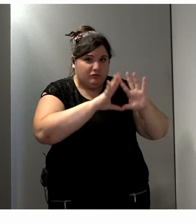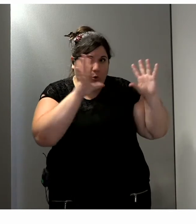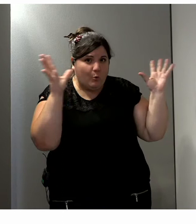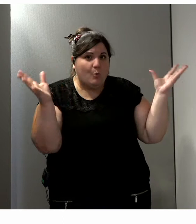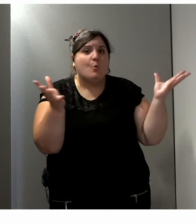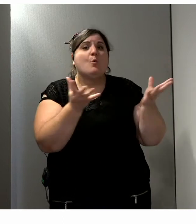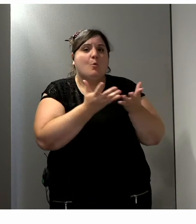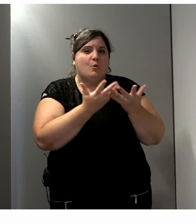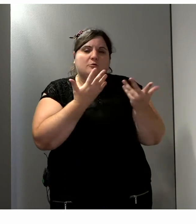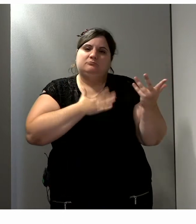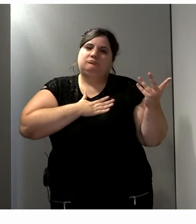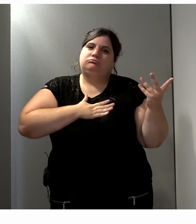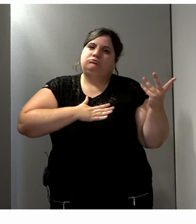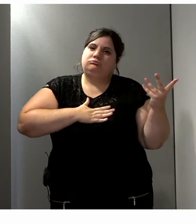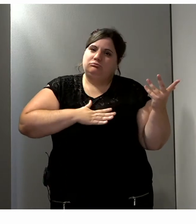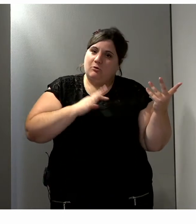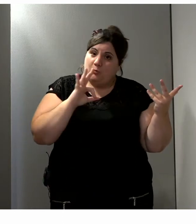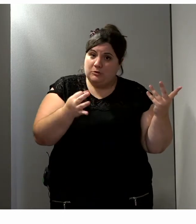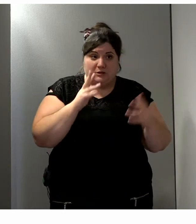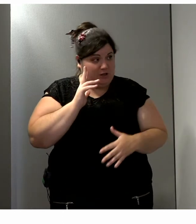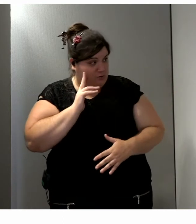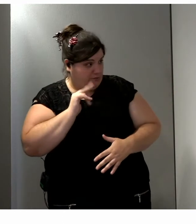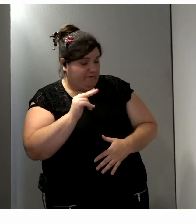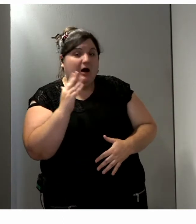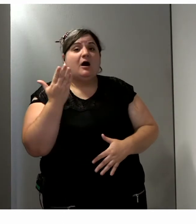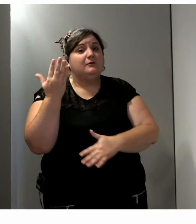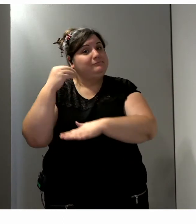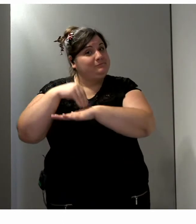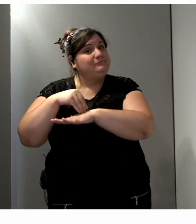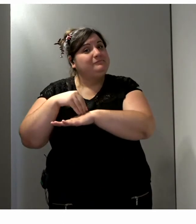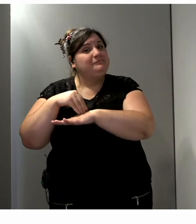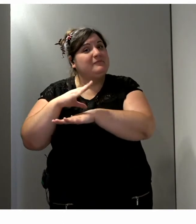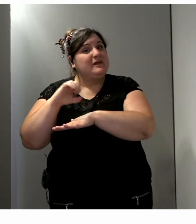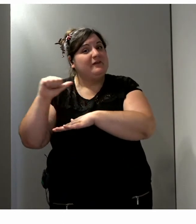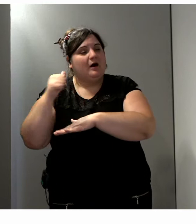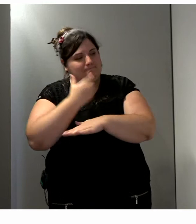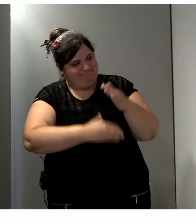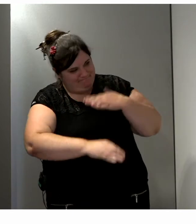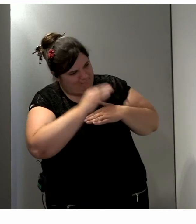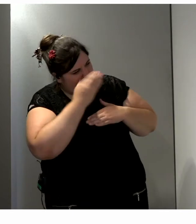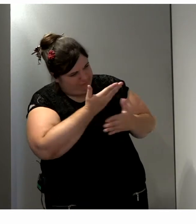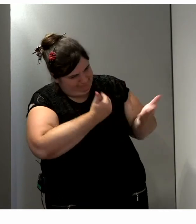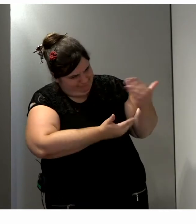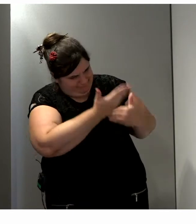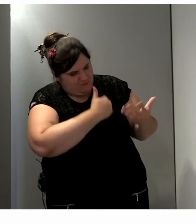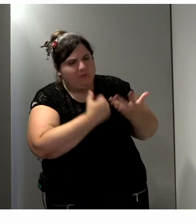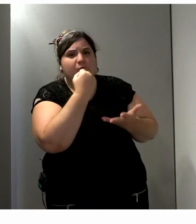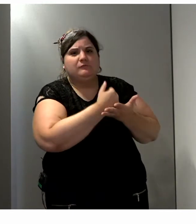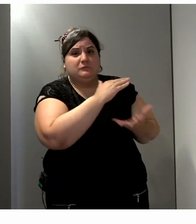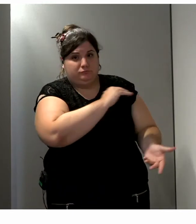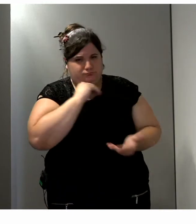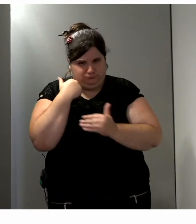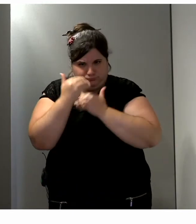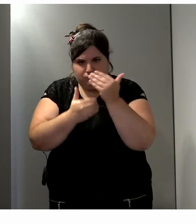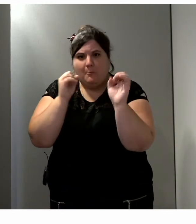d'ailleurs auditionné vous-même très prochainement par le Conseil. C'est un sujet pour nous de